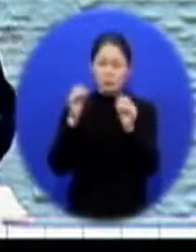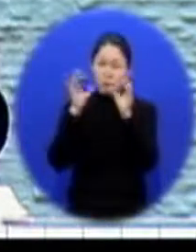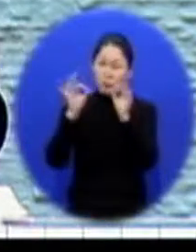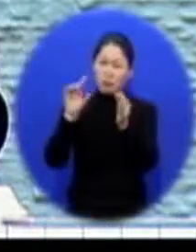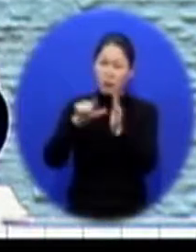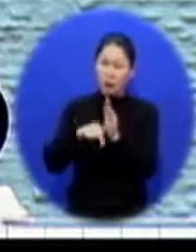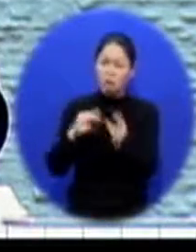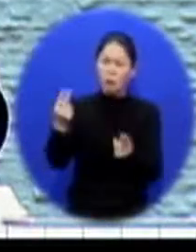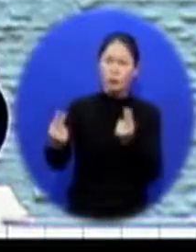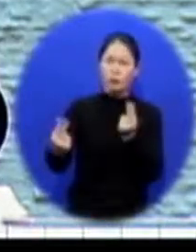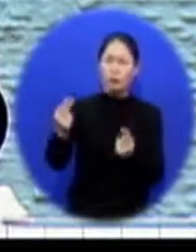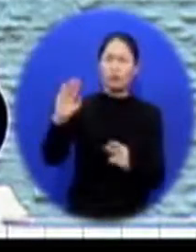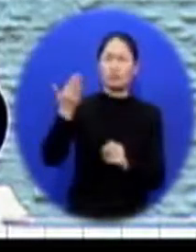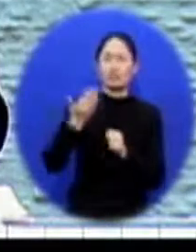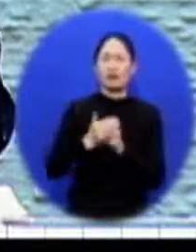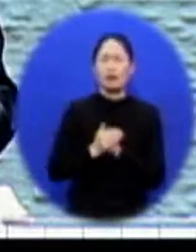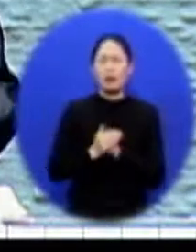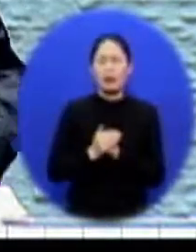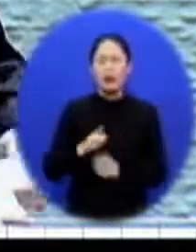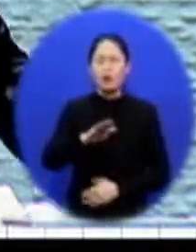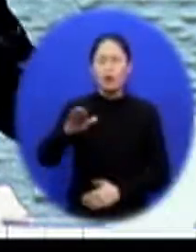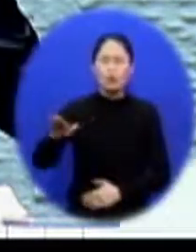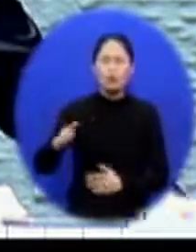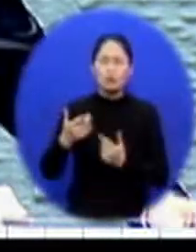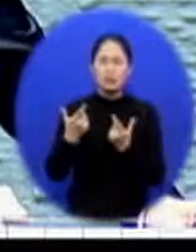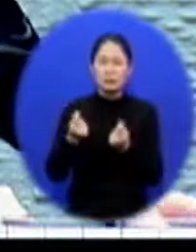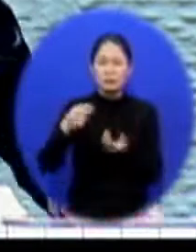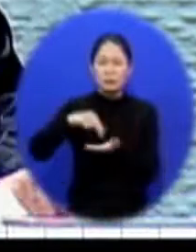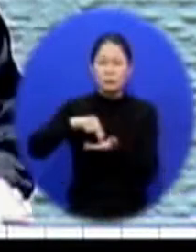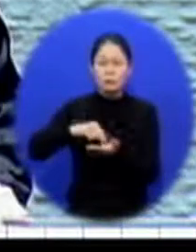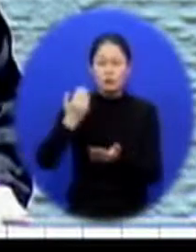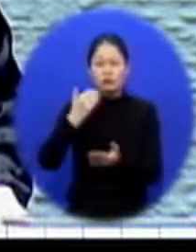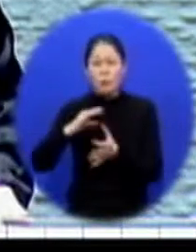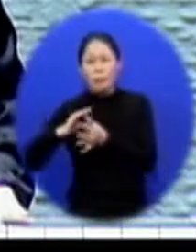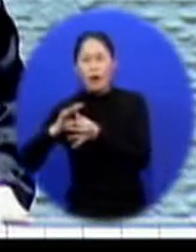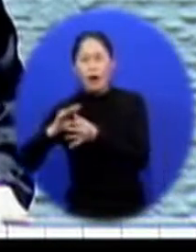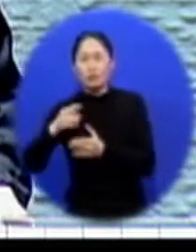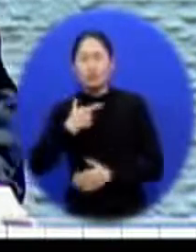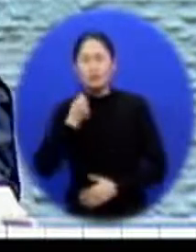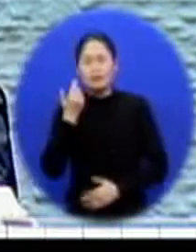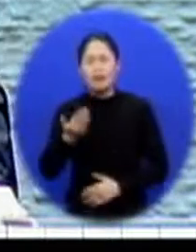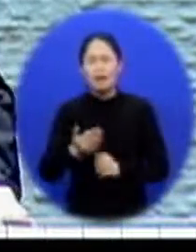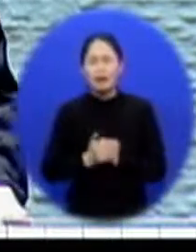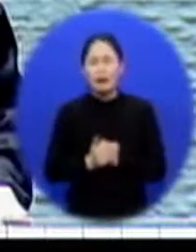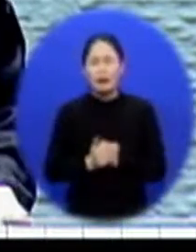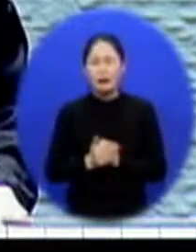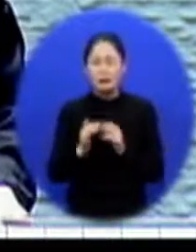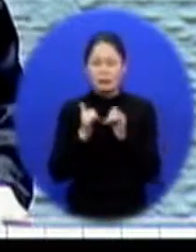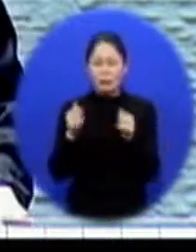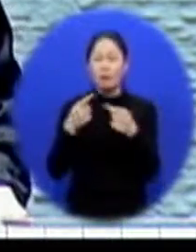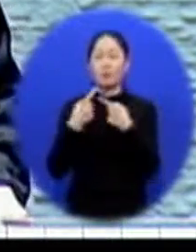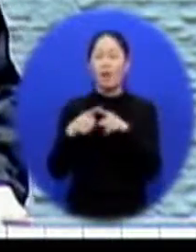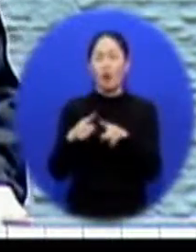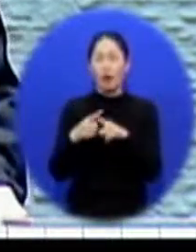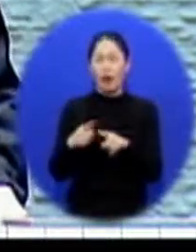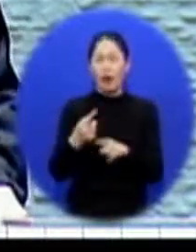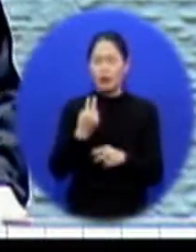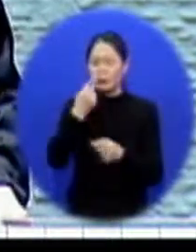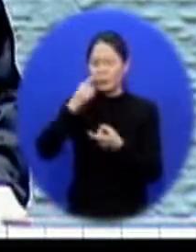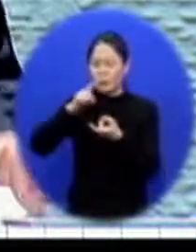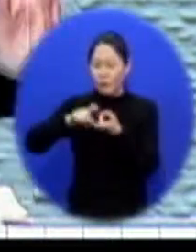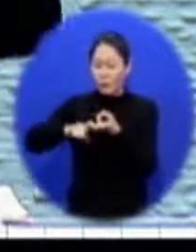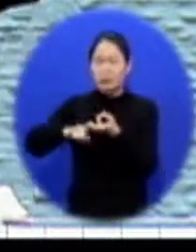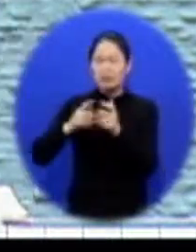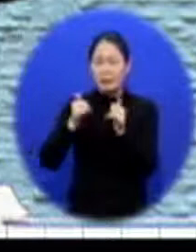비교가 되요 여러분 같으면 어느 쪽에 서고 싶습니까 사람의 평가에 목을 매는